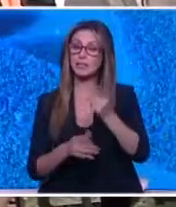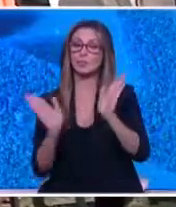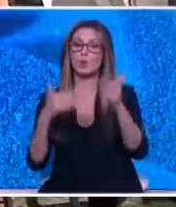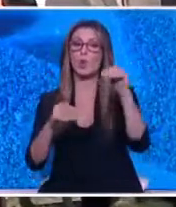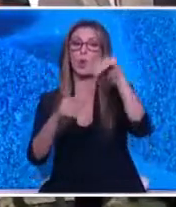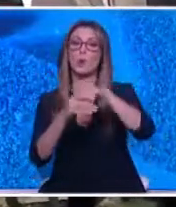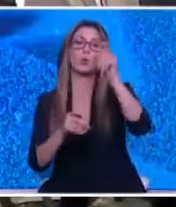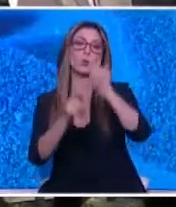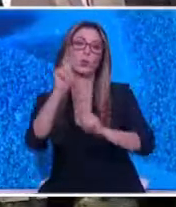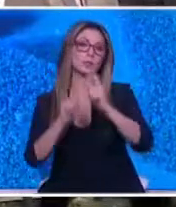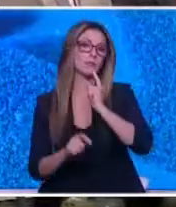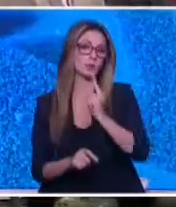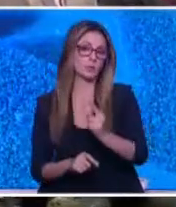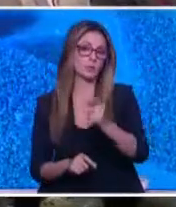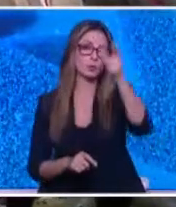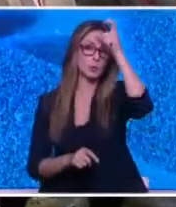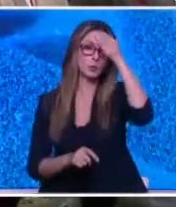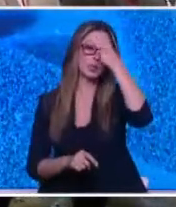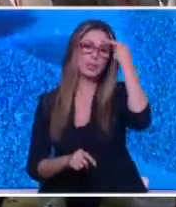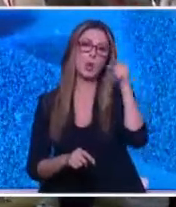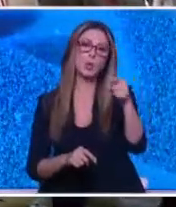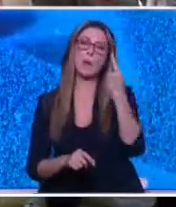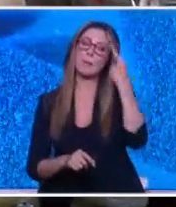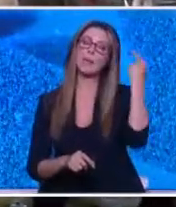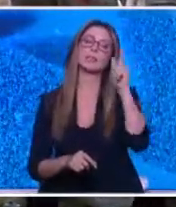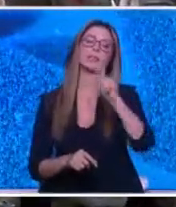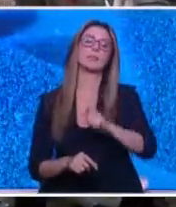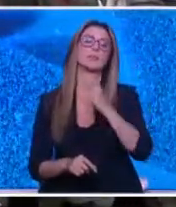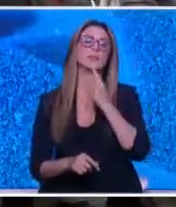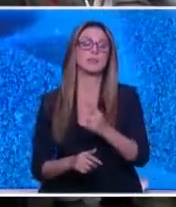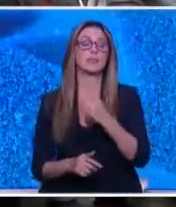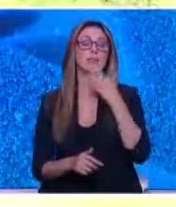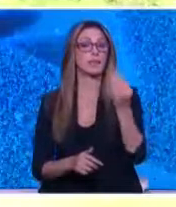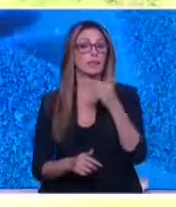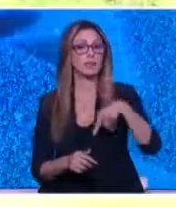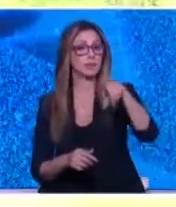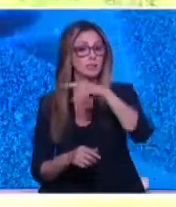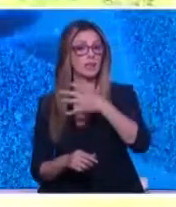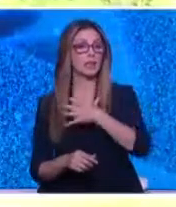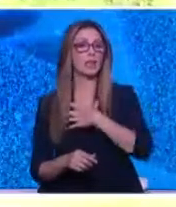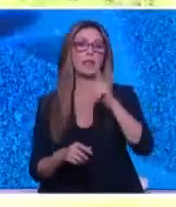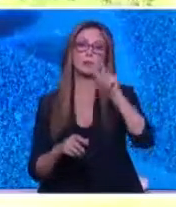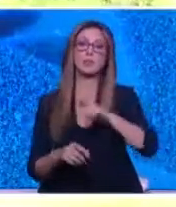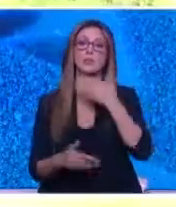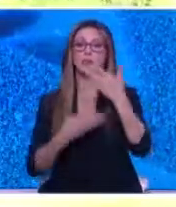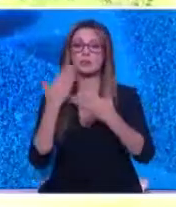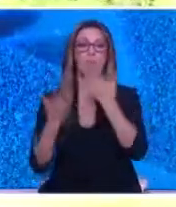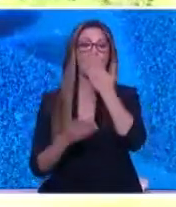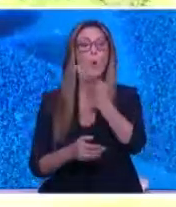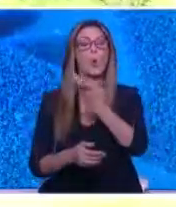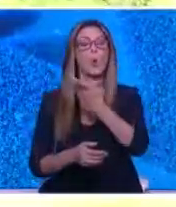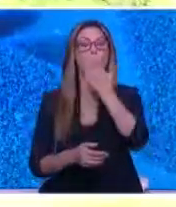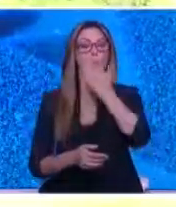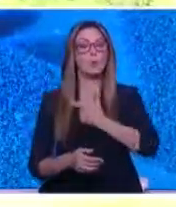oy kullanacağını vurguladı. Türkiye'nin kaderini onların belirleyeceğini anlattı. Gençlere yönelik vaatlerini sıraladı. Öğrenci seçme